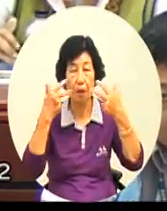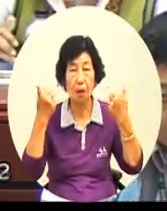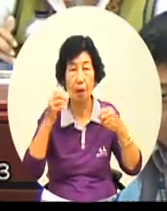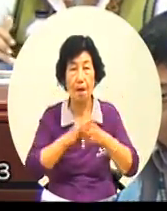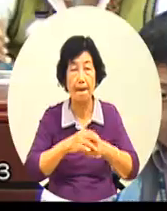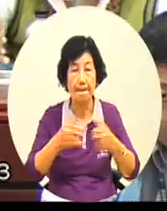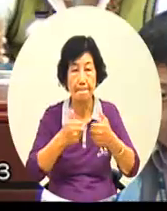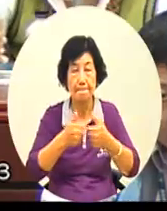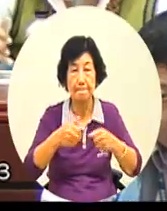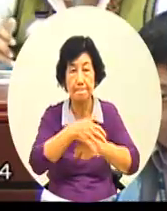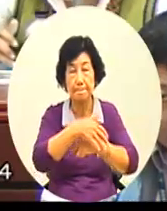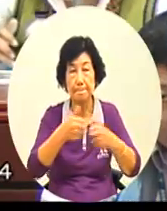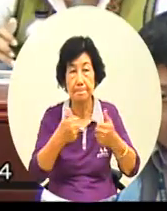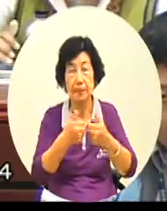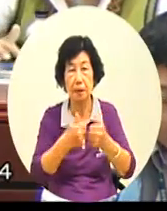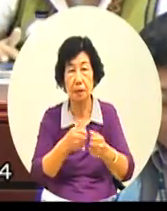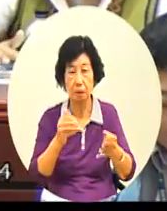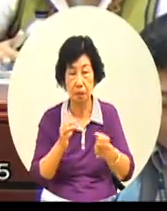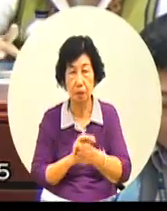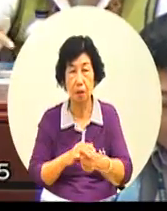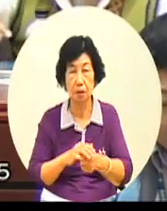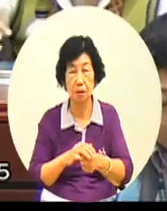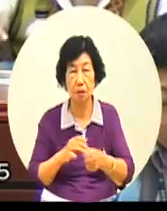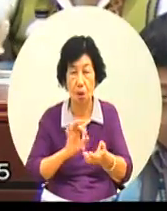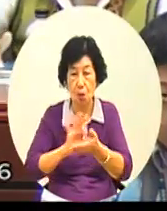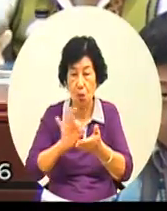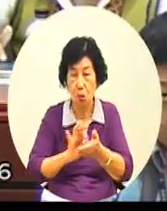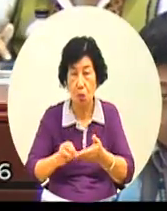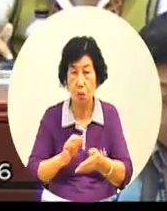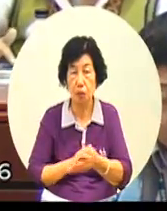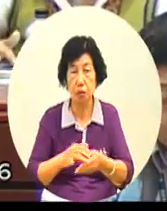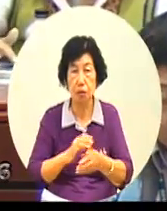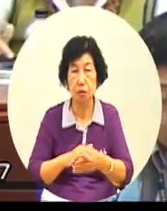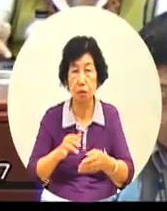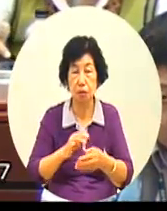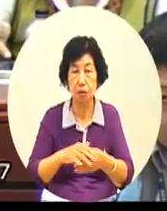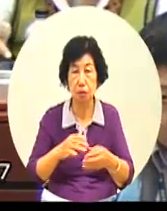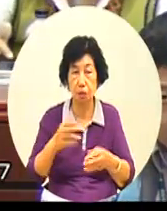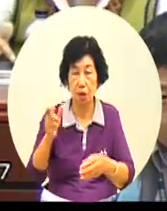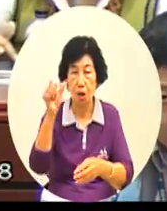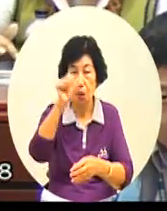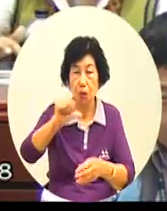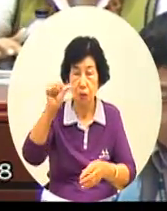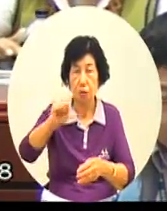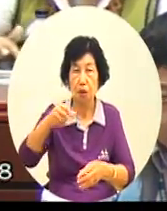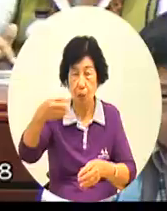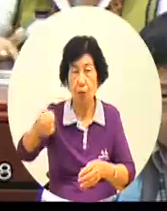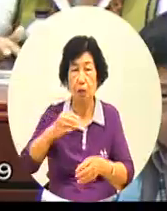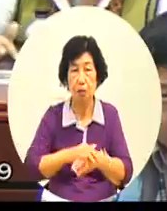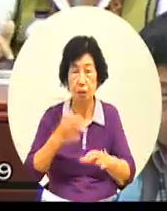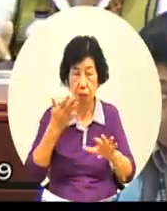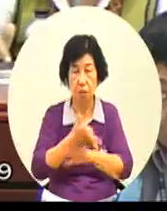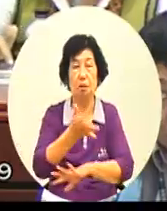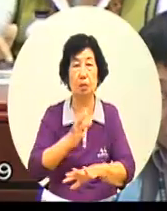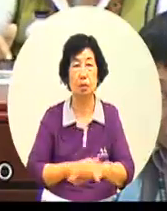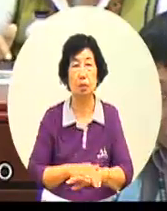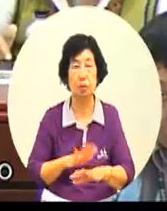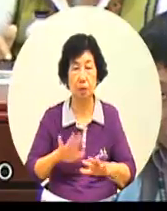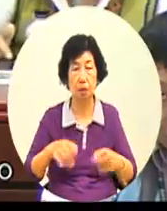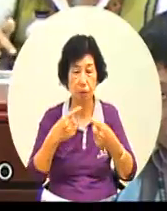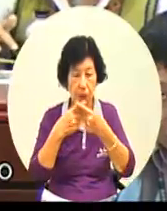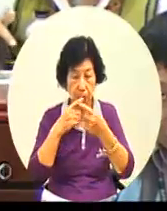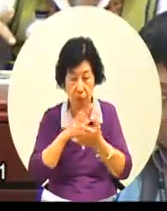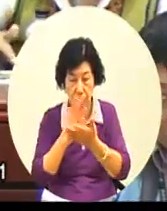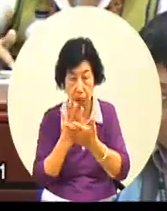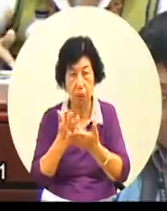因为这个预算是超过5000万以上的工程。那工程会啊，上周也有跟我们联系哈，经过我们秘书长啊协助